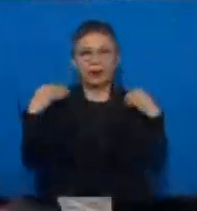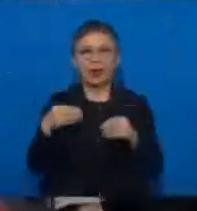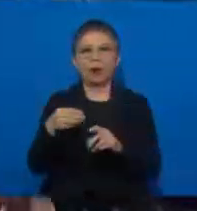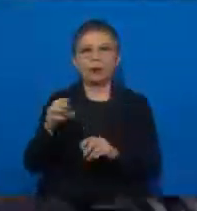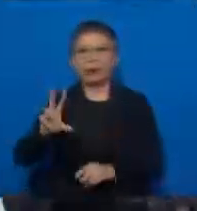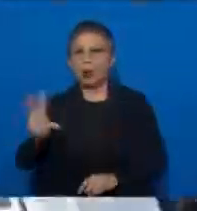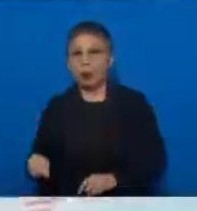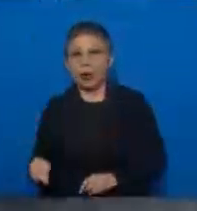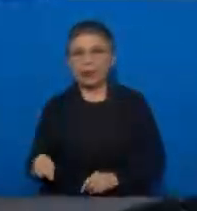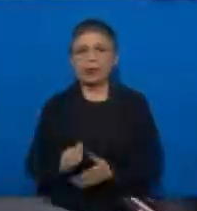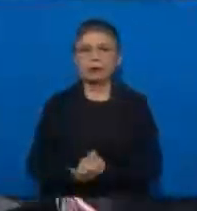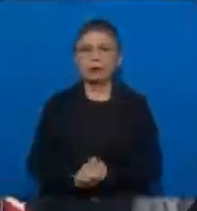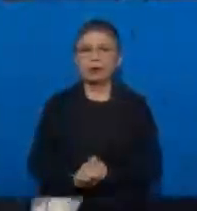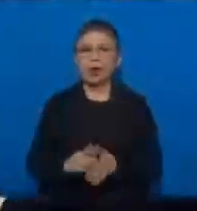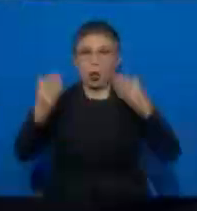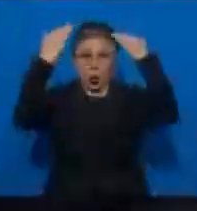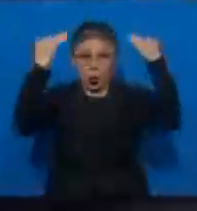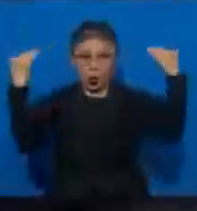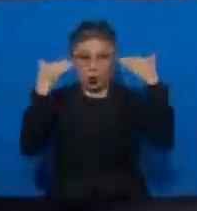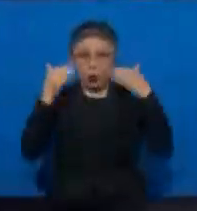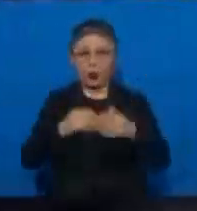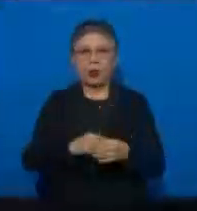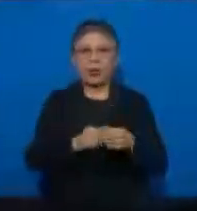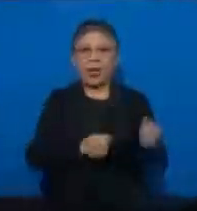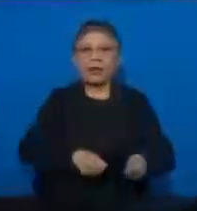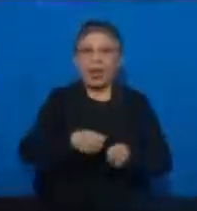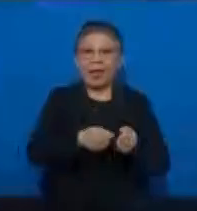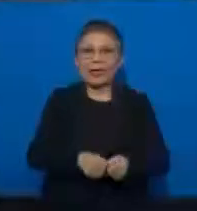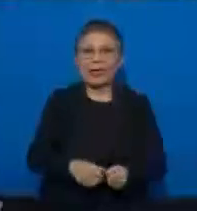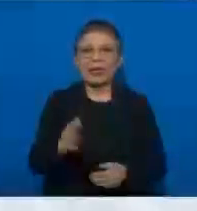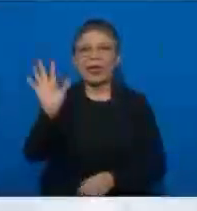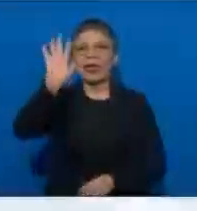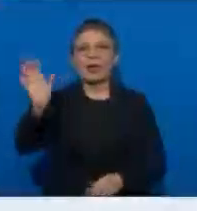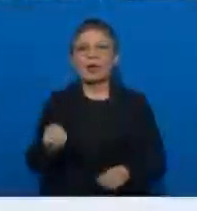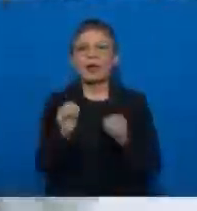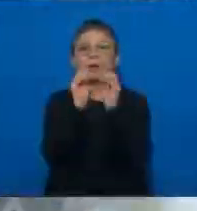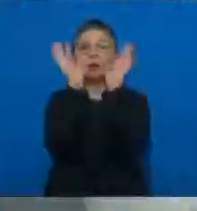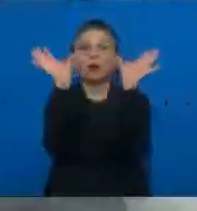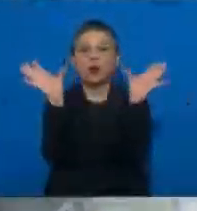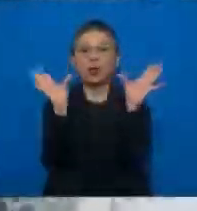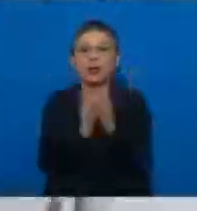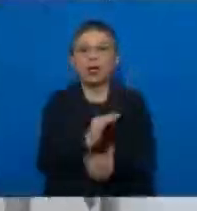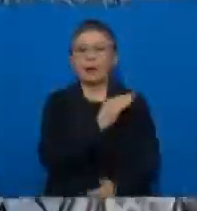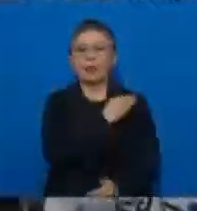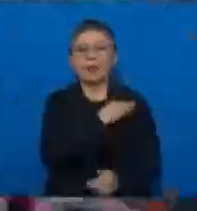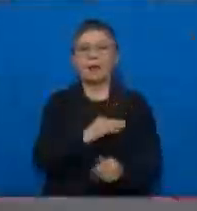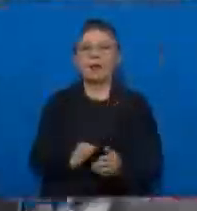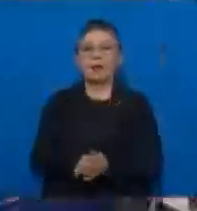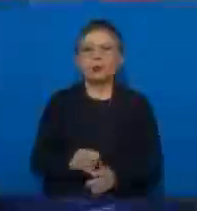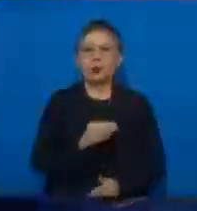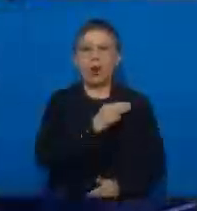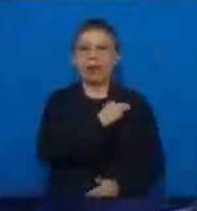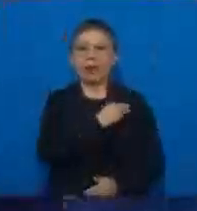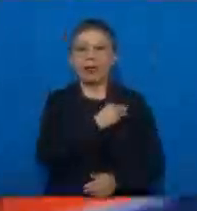Jelang berbuka puasa, kelompok wanita tani Bina Lestari Kabupaten Purwakarta, Jawa Barat bersama PJ Bupati Purwakarta dan